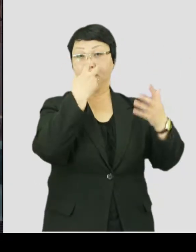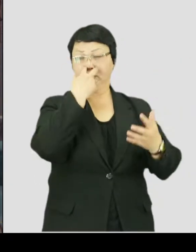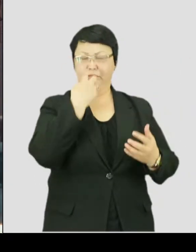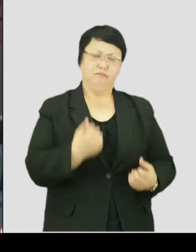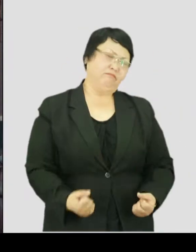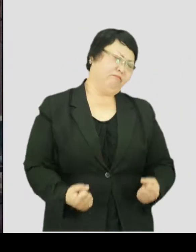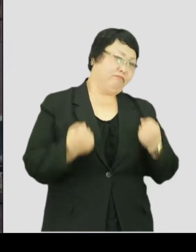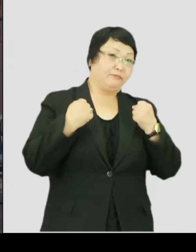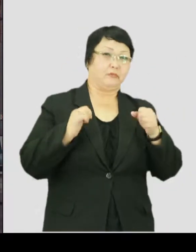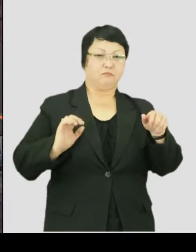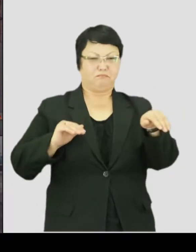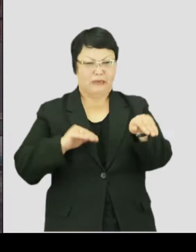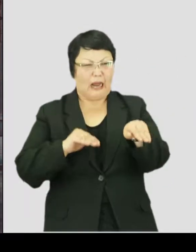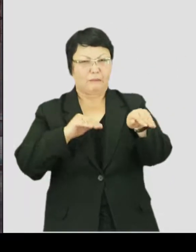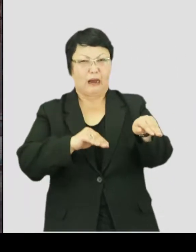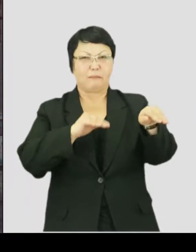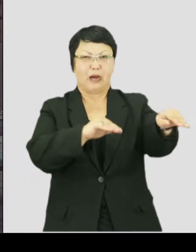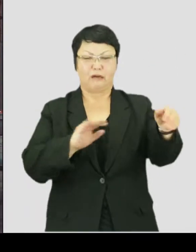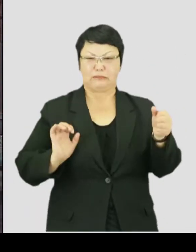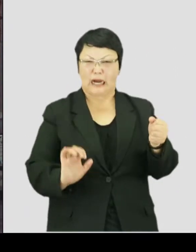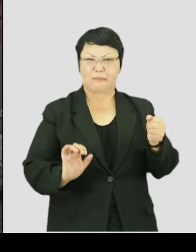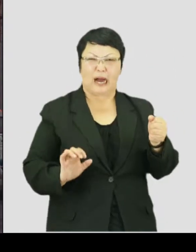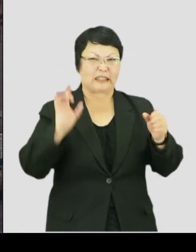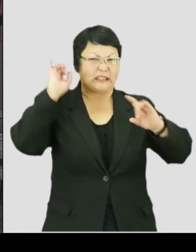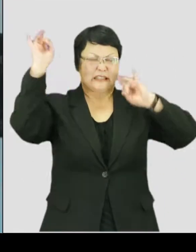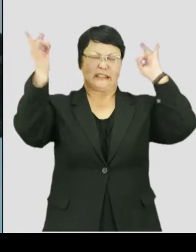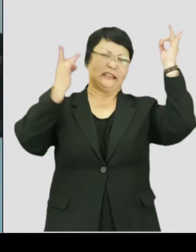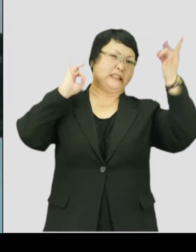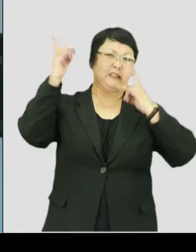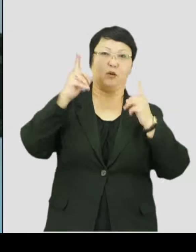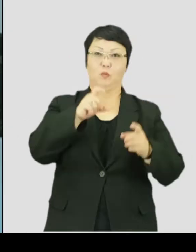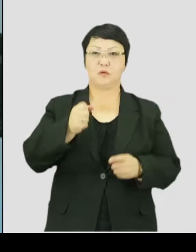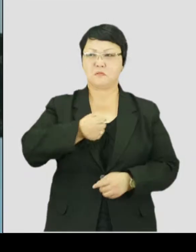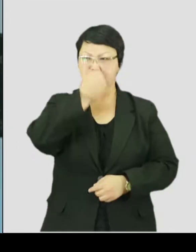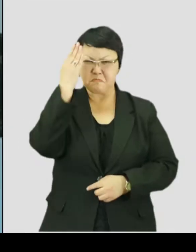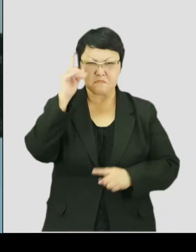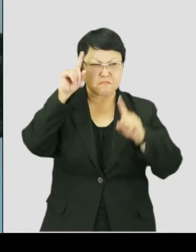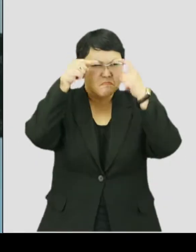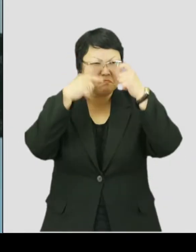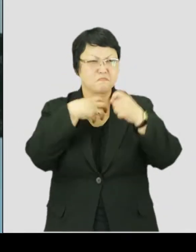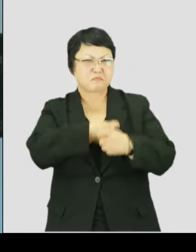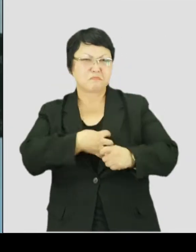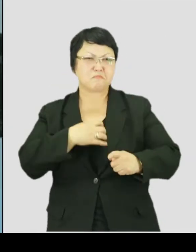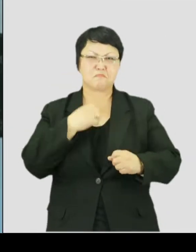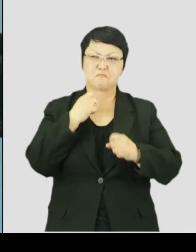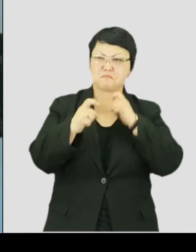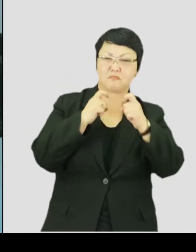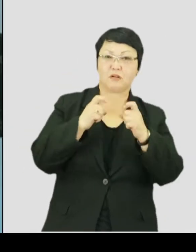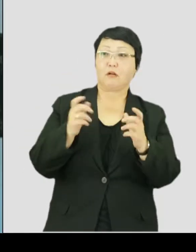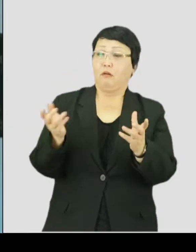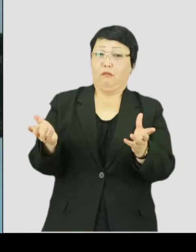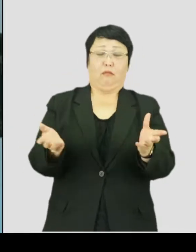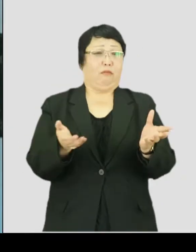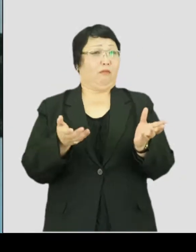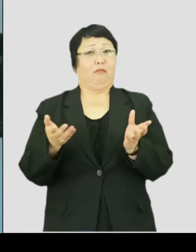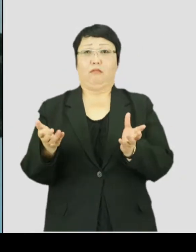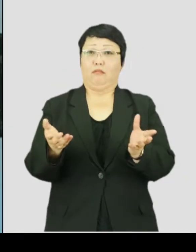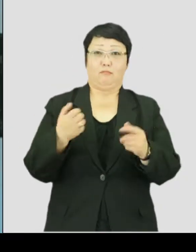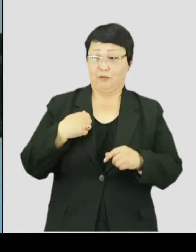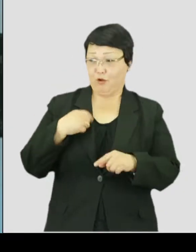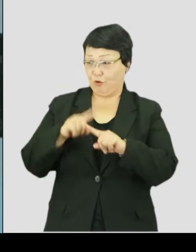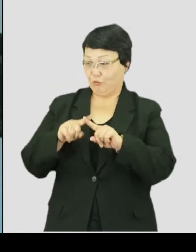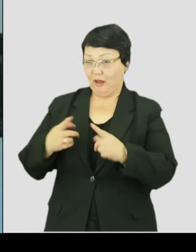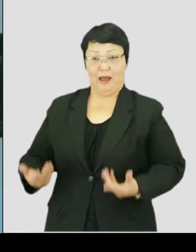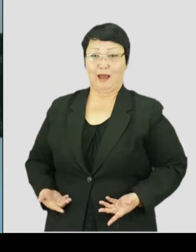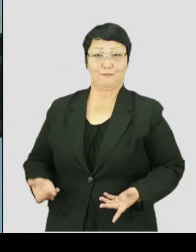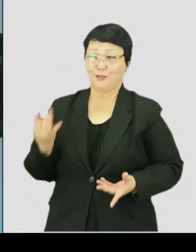чимээ машиныханд хөгжрээ хүмүүсийн харьцаач гэсэн ер нь тэгэл бухимдуу ууралсан. Тиймэрхүү л маягтай ер нь хөгтөж явдаг шүү дээ. Манай хөдөө чинь